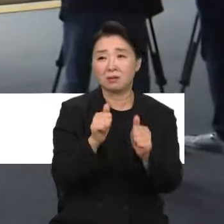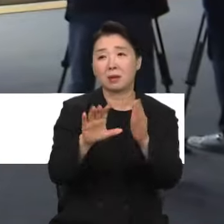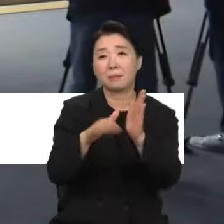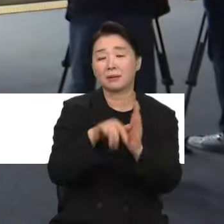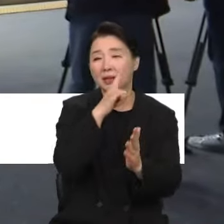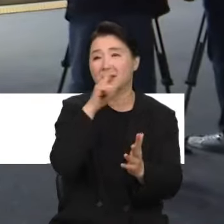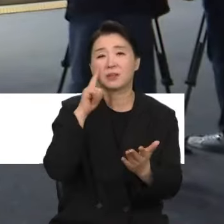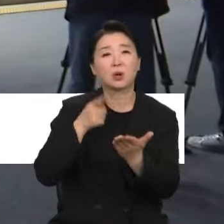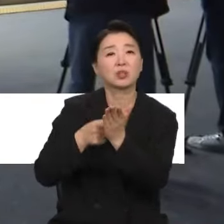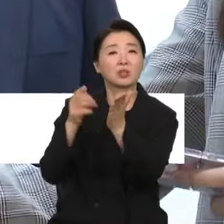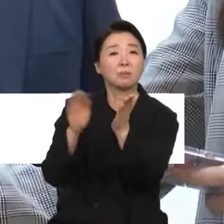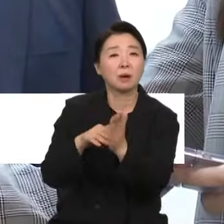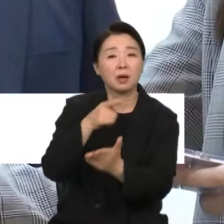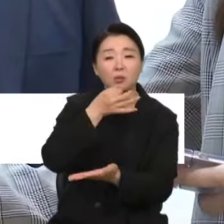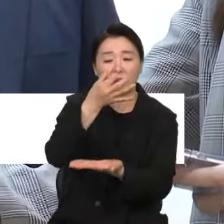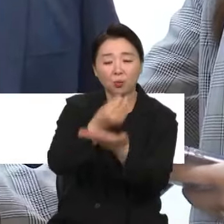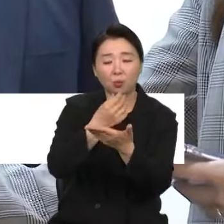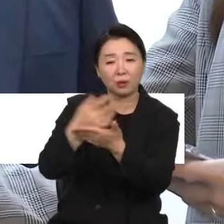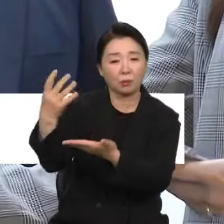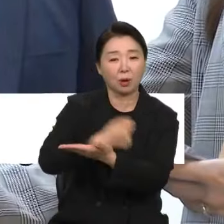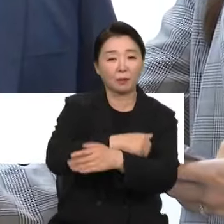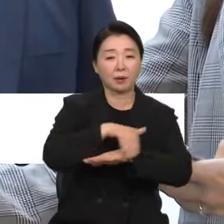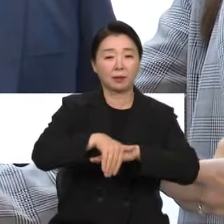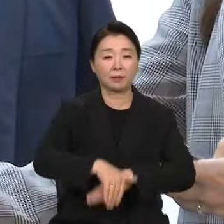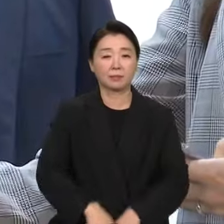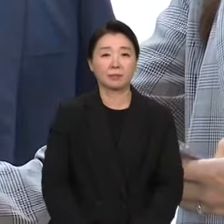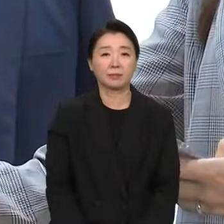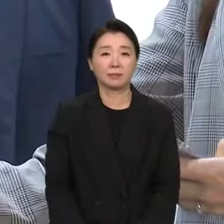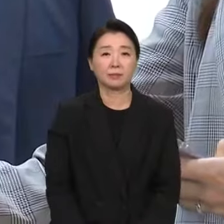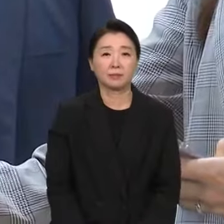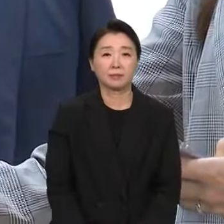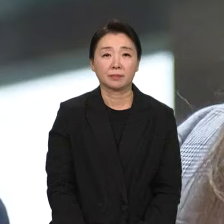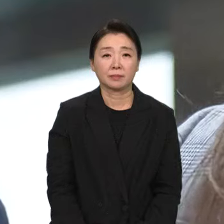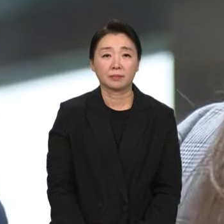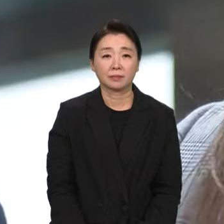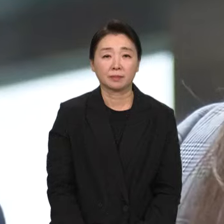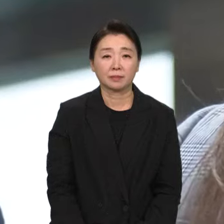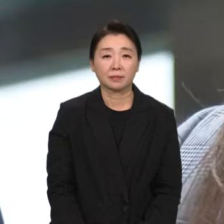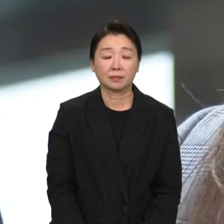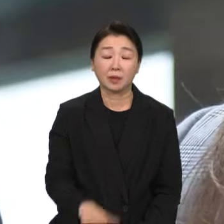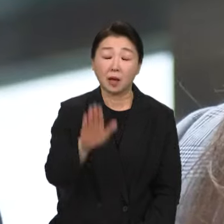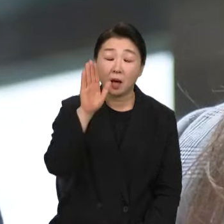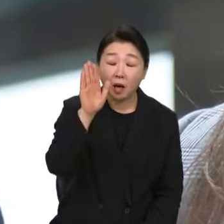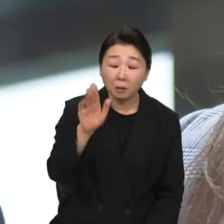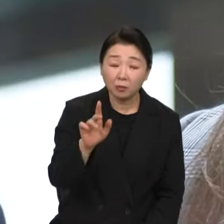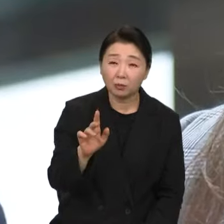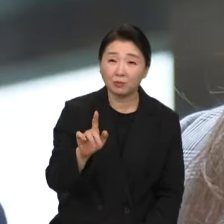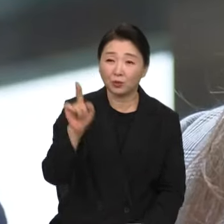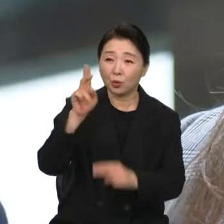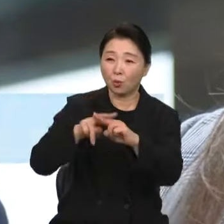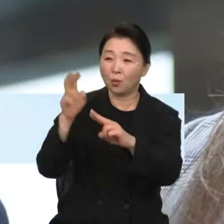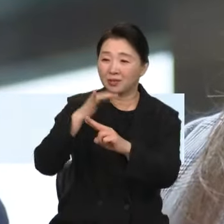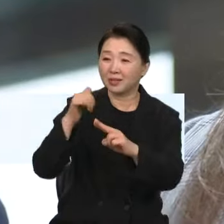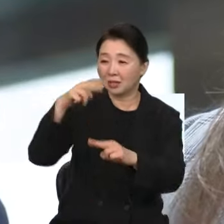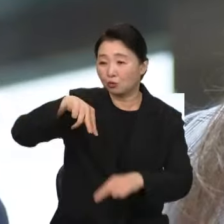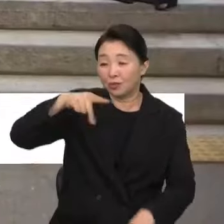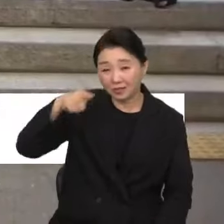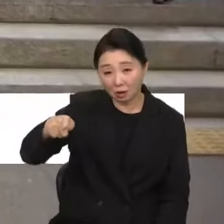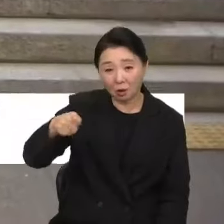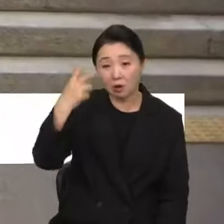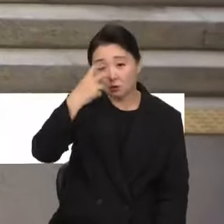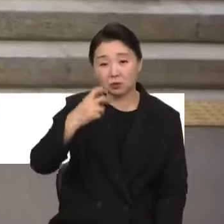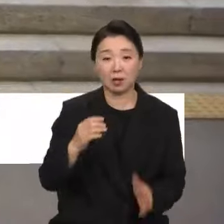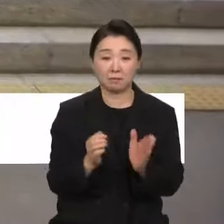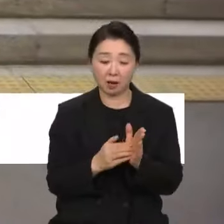신청해 통화 녹음 파일을 확보할 것이라고 밝혔습니다. 향후 고위공직자범죄수사처 수사와 박